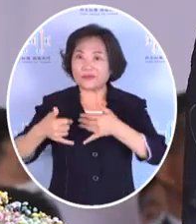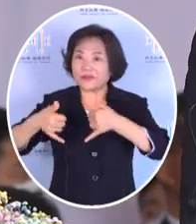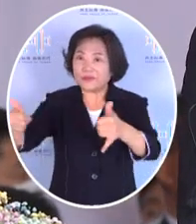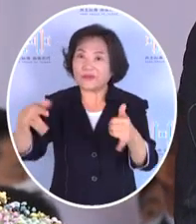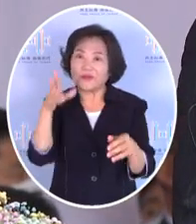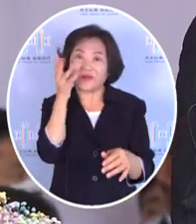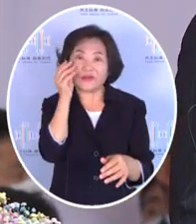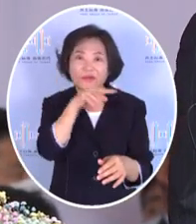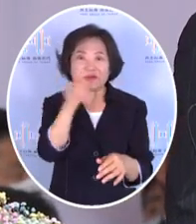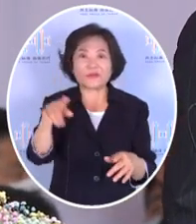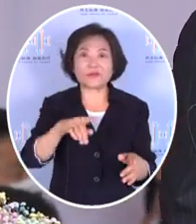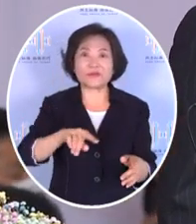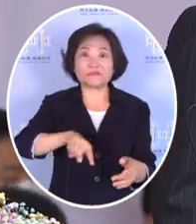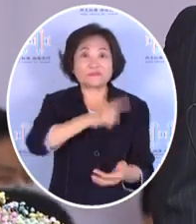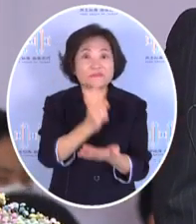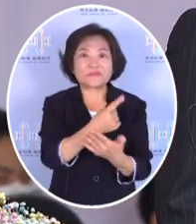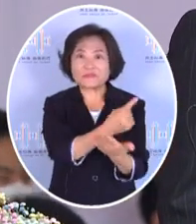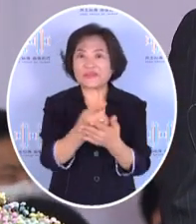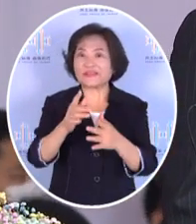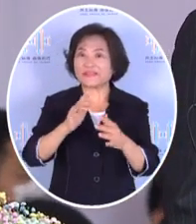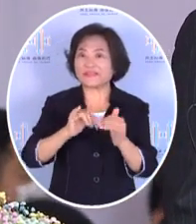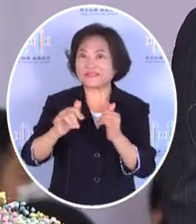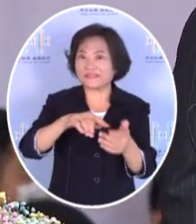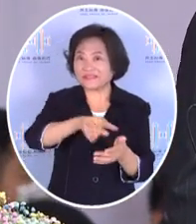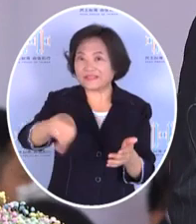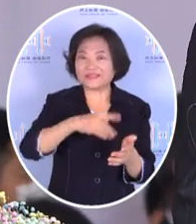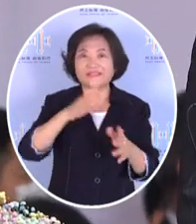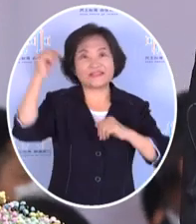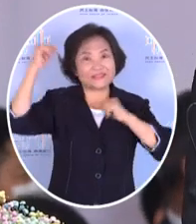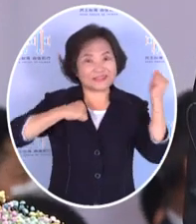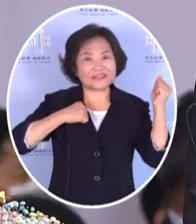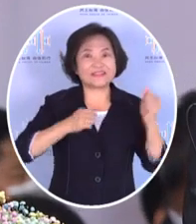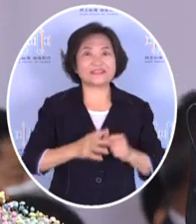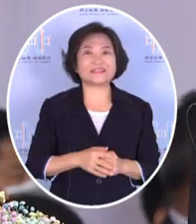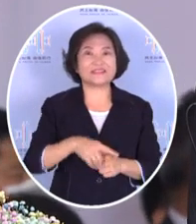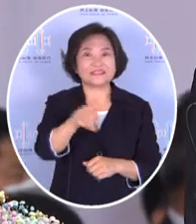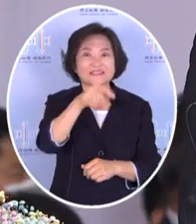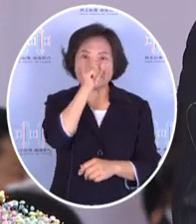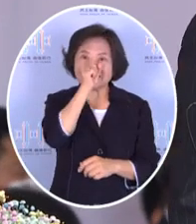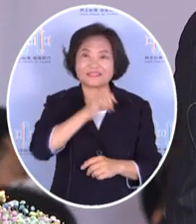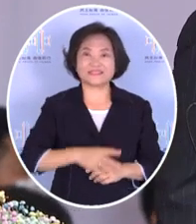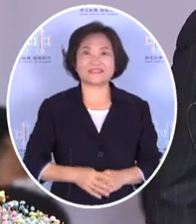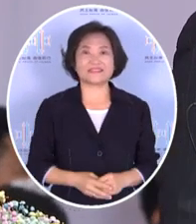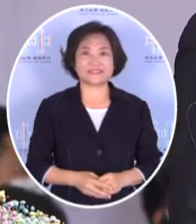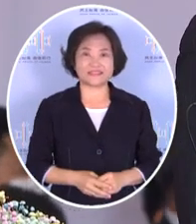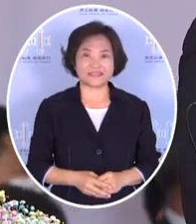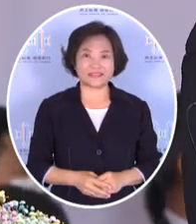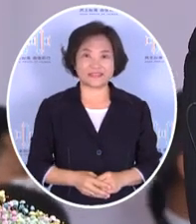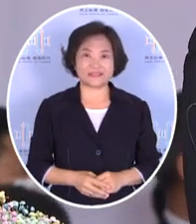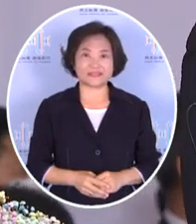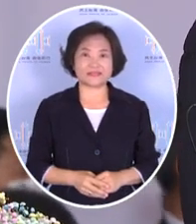上的全体国人同胞，大家早安，大家好。